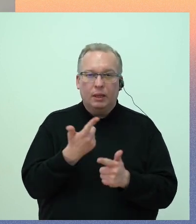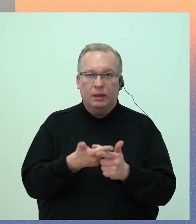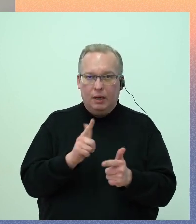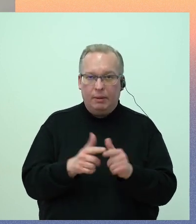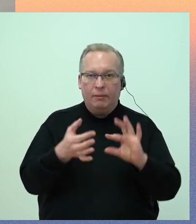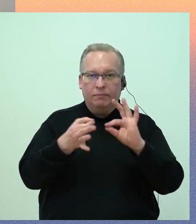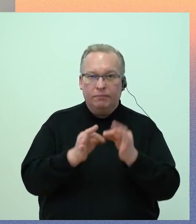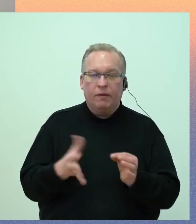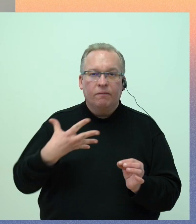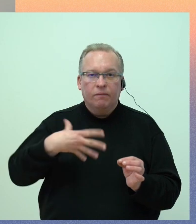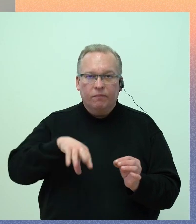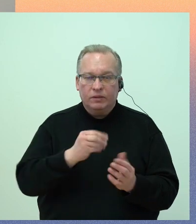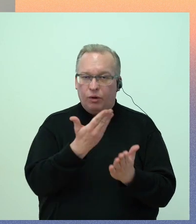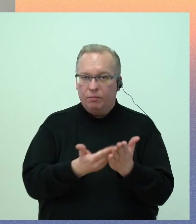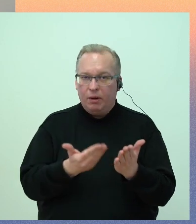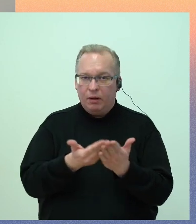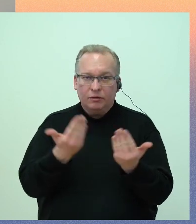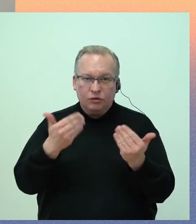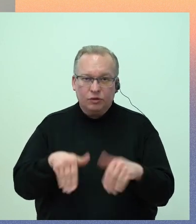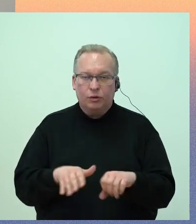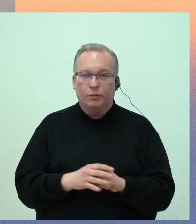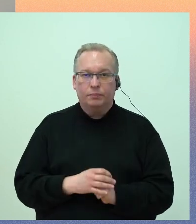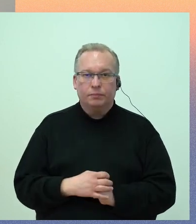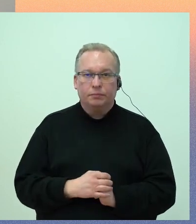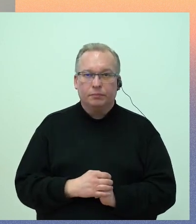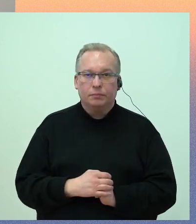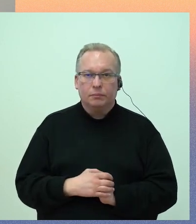labai detaliai viską paaiškino.